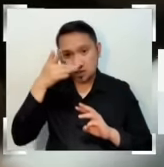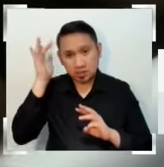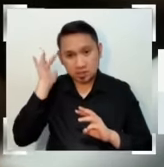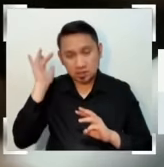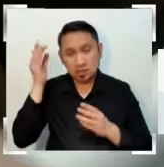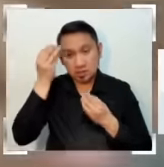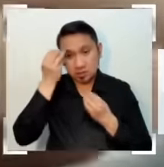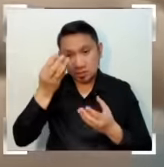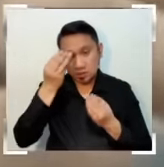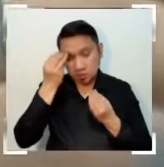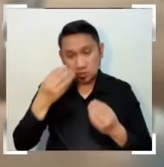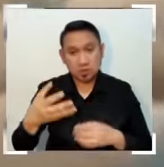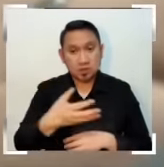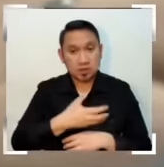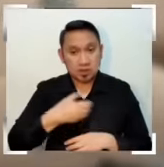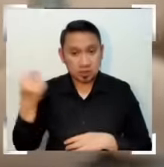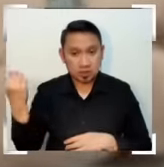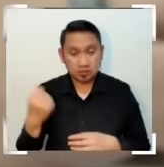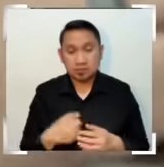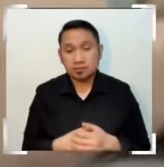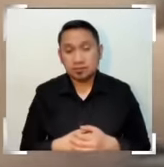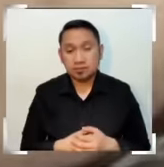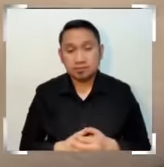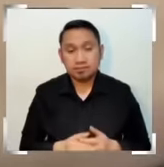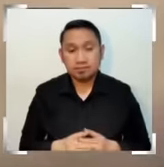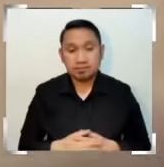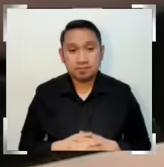na nakompromiso.